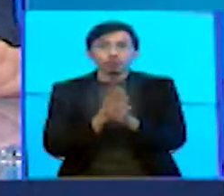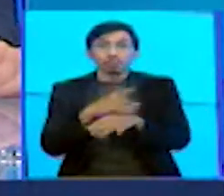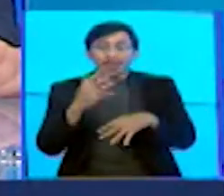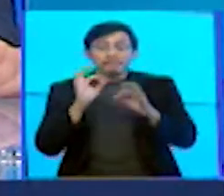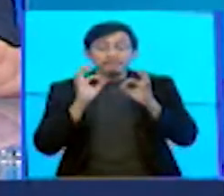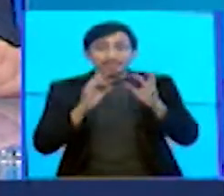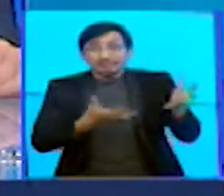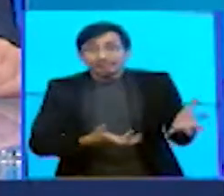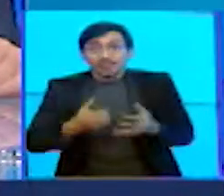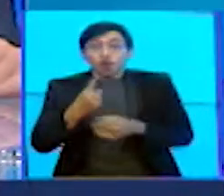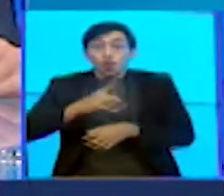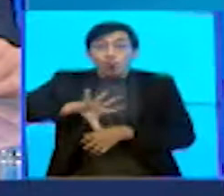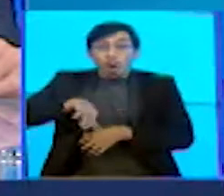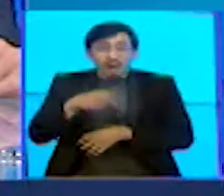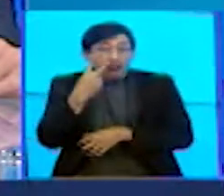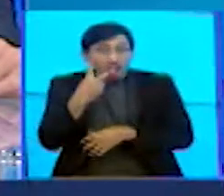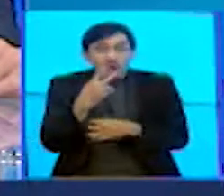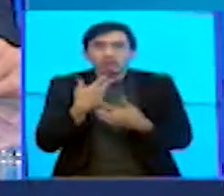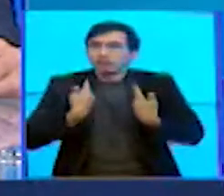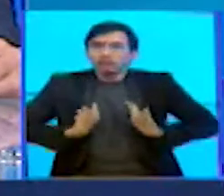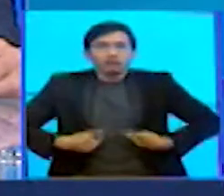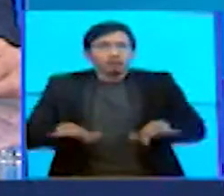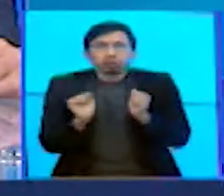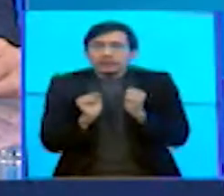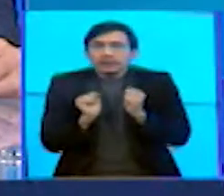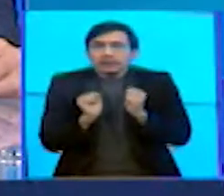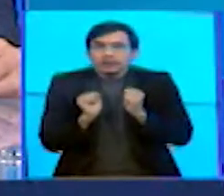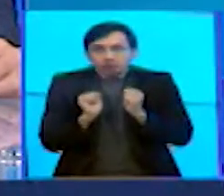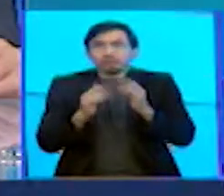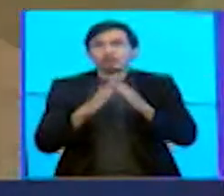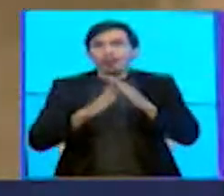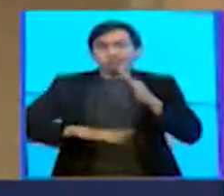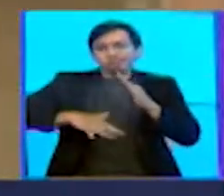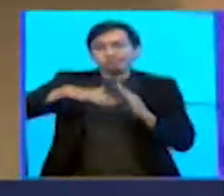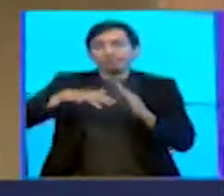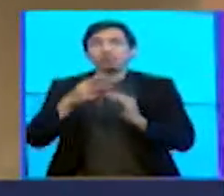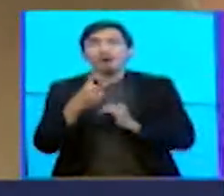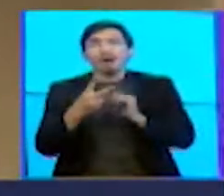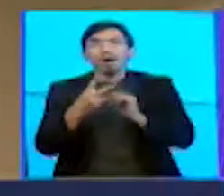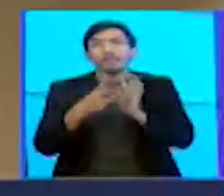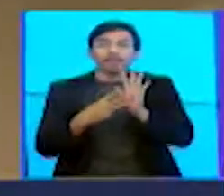kondisi kedinginan karena rumahnya terendam banjir setinggi 2 meter.